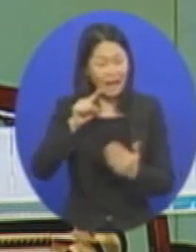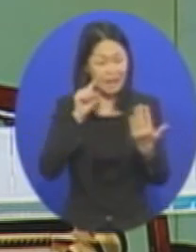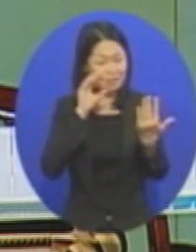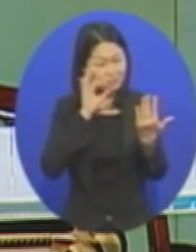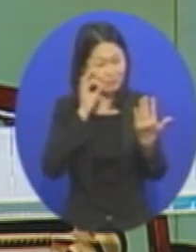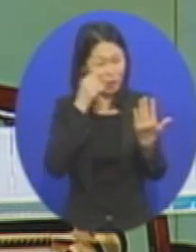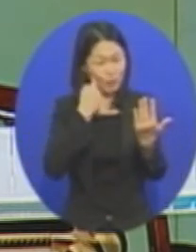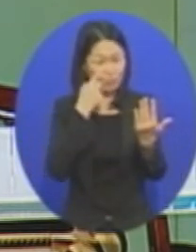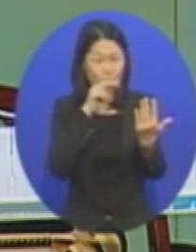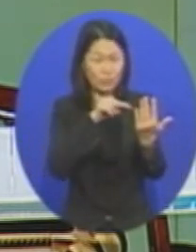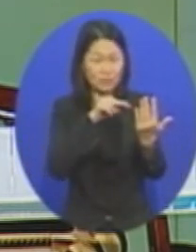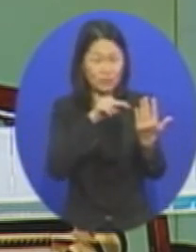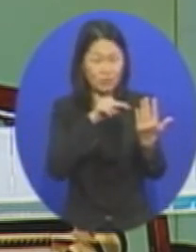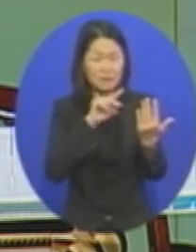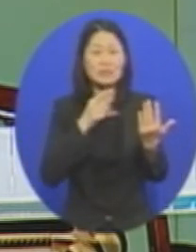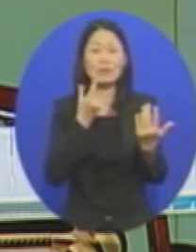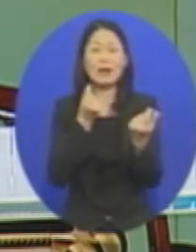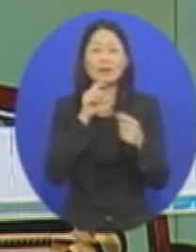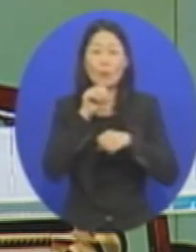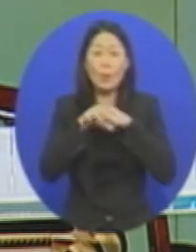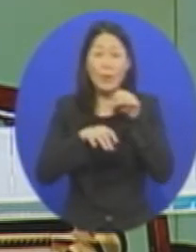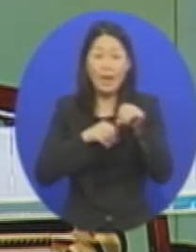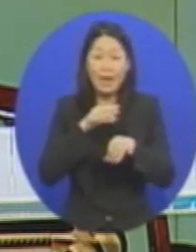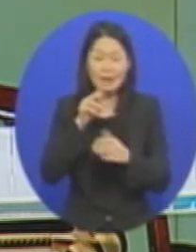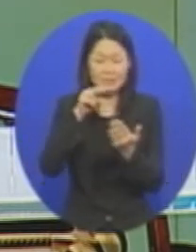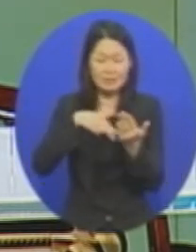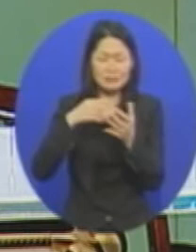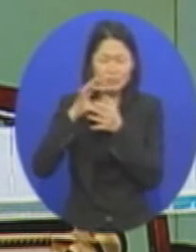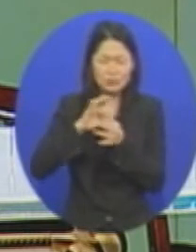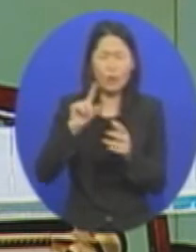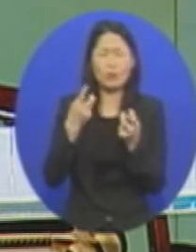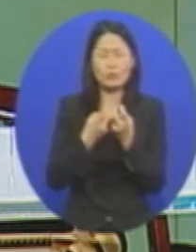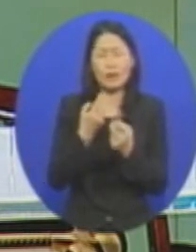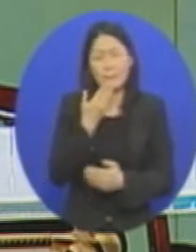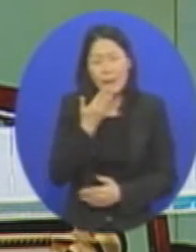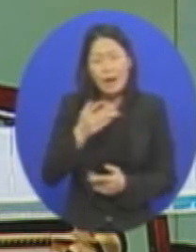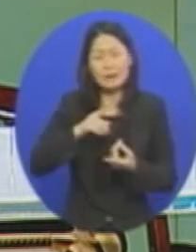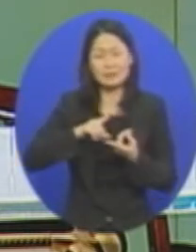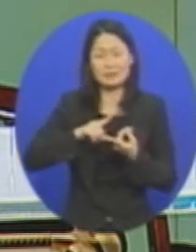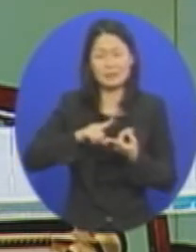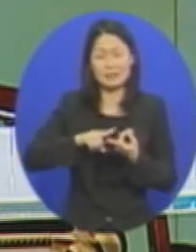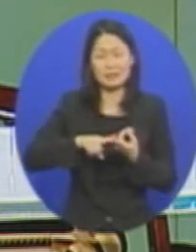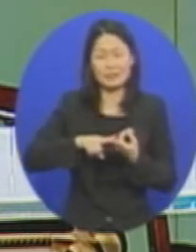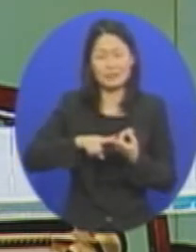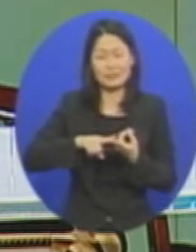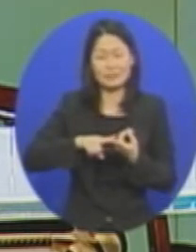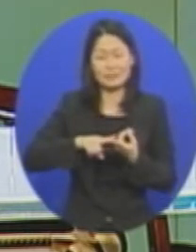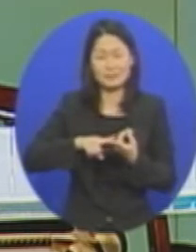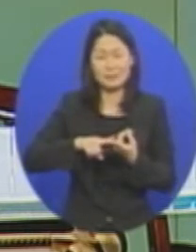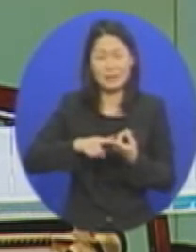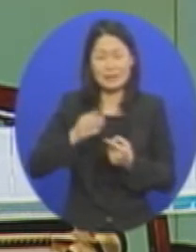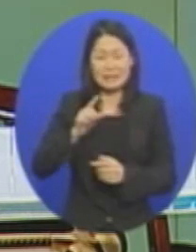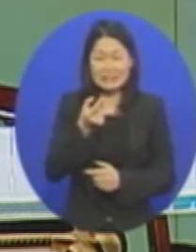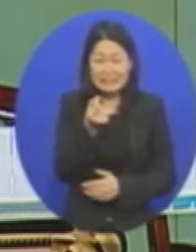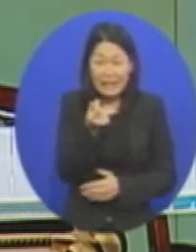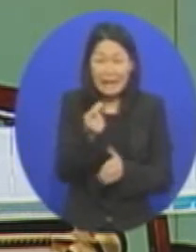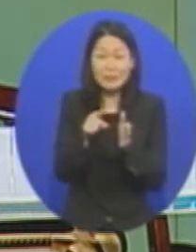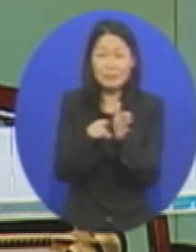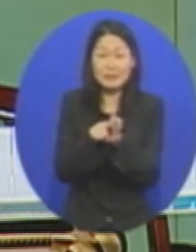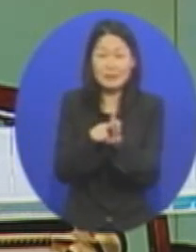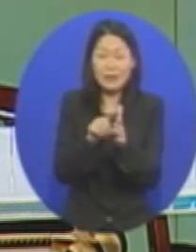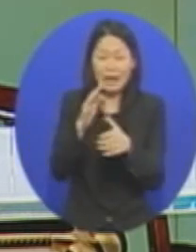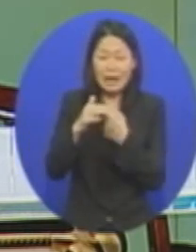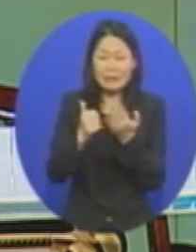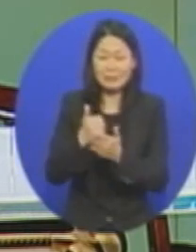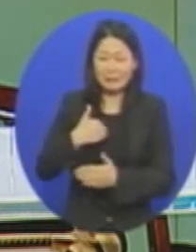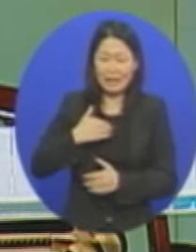고백 제가 그 부분 읽음 에서 어떻게 그럴 수 있었을까 싶었어요 근데 그 작은 믿음 하나님